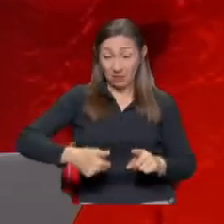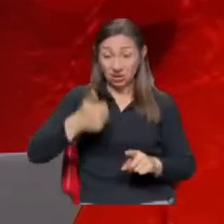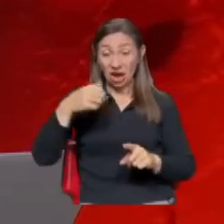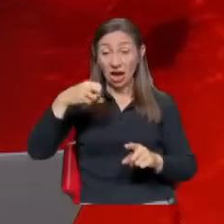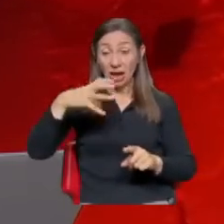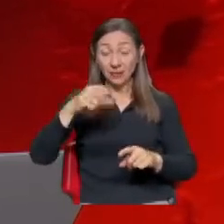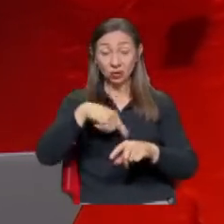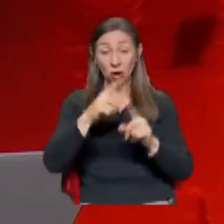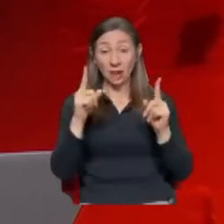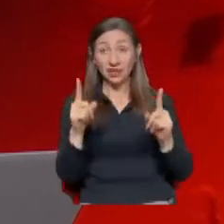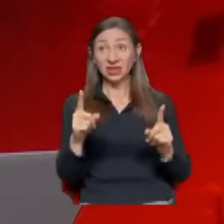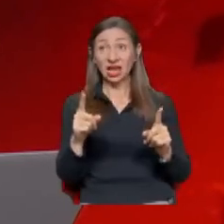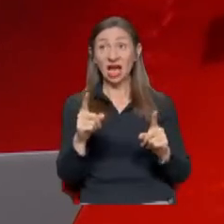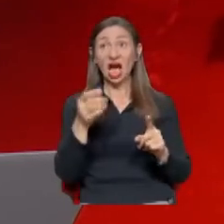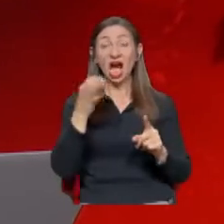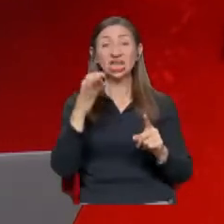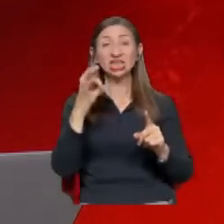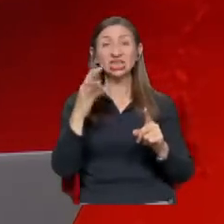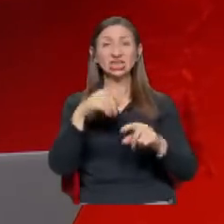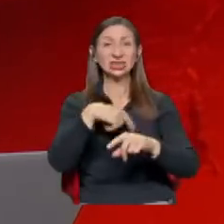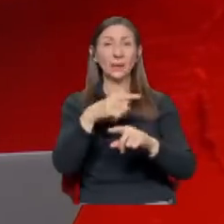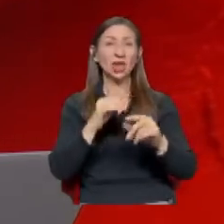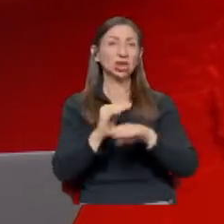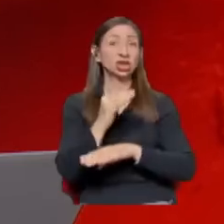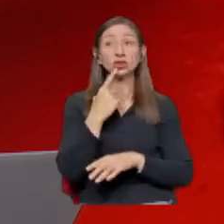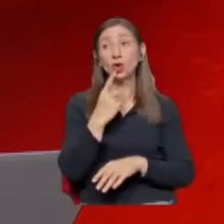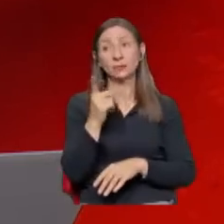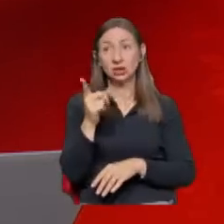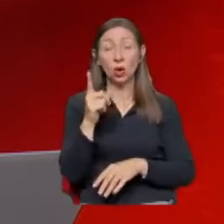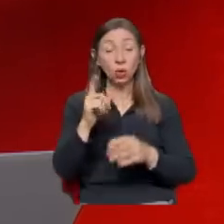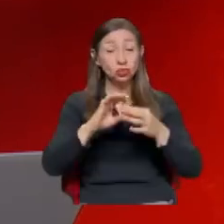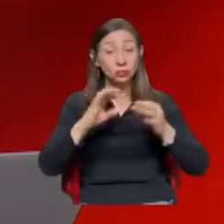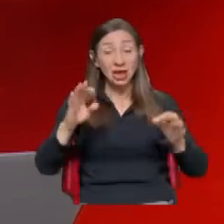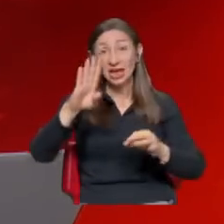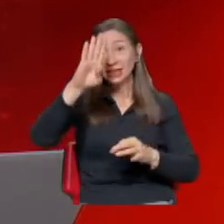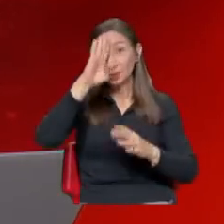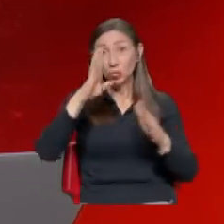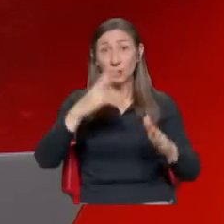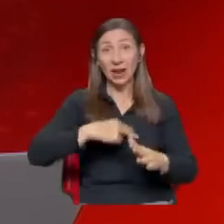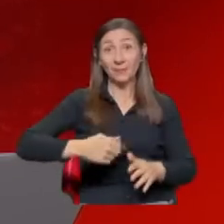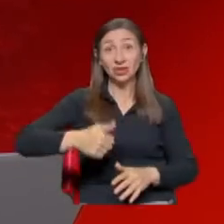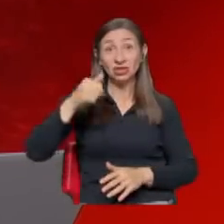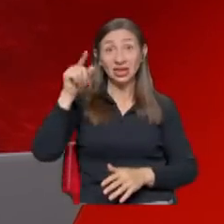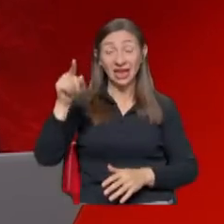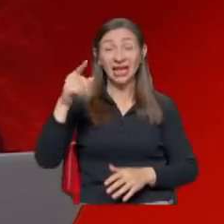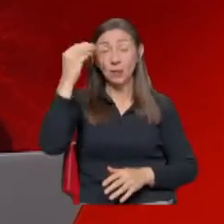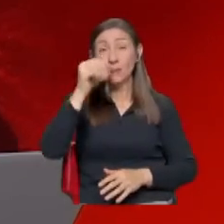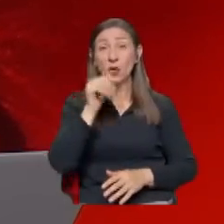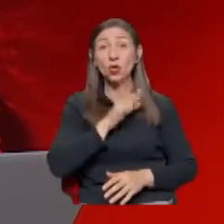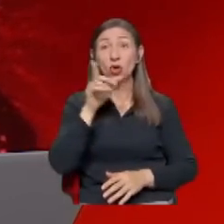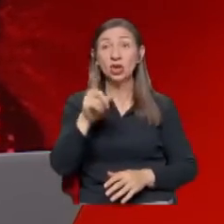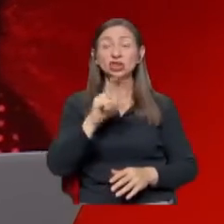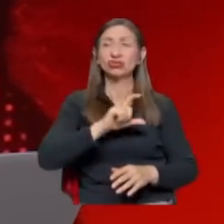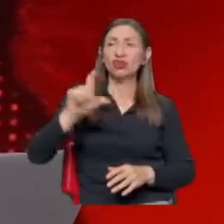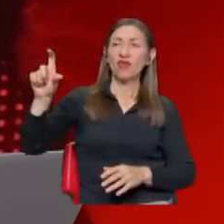AK Parti döneminde ise altın çağını yaşadığını söylemişti. O sözlere İstanbul Büyükşehir Belediye Başkanı Ekrem